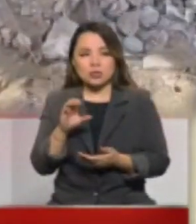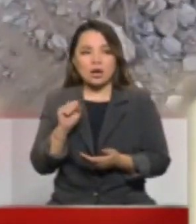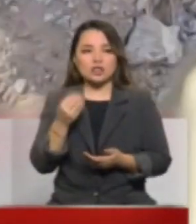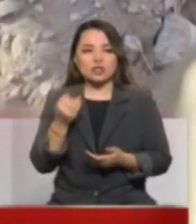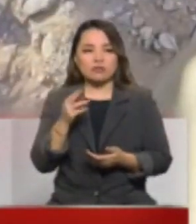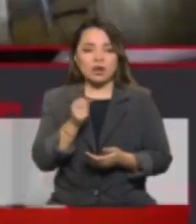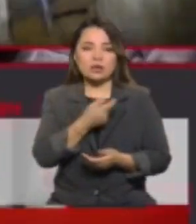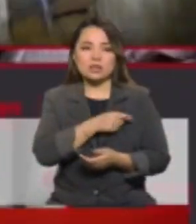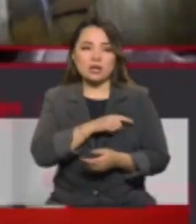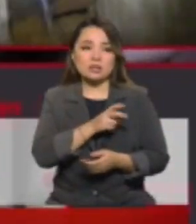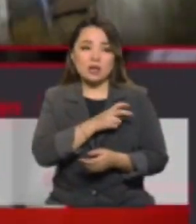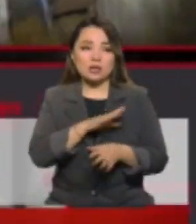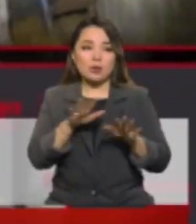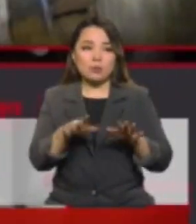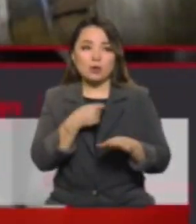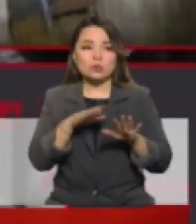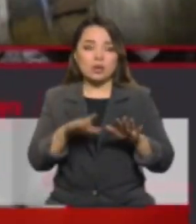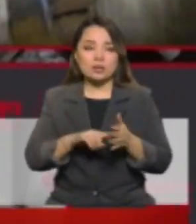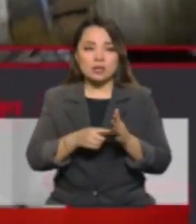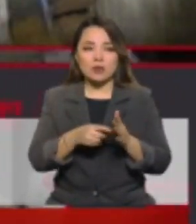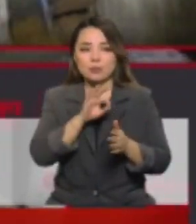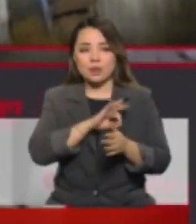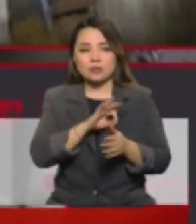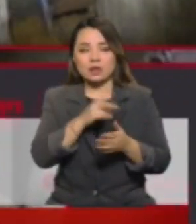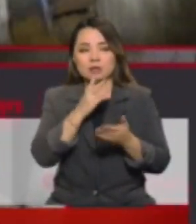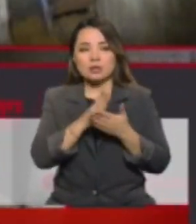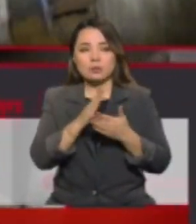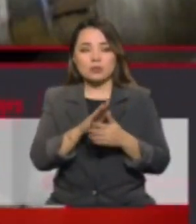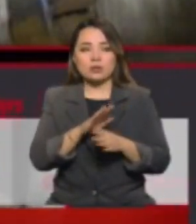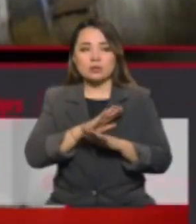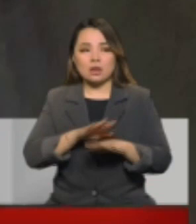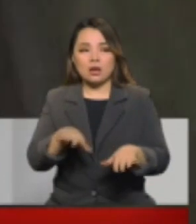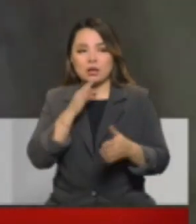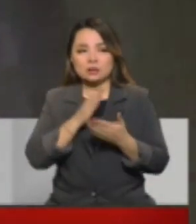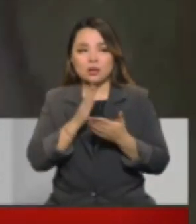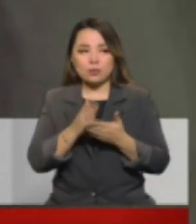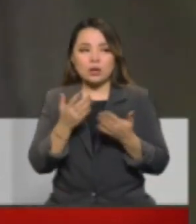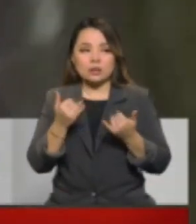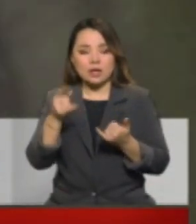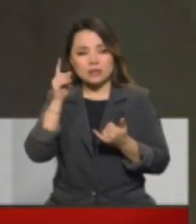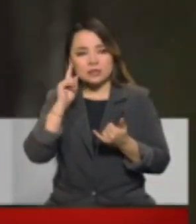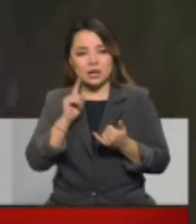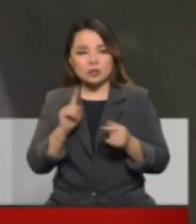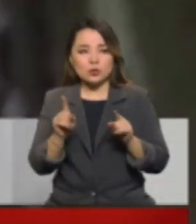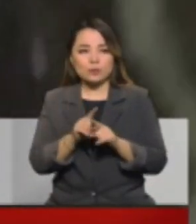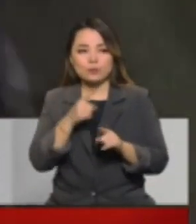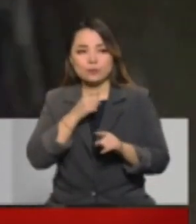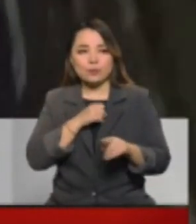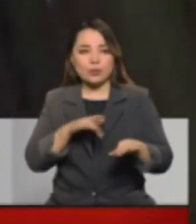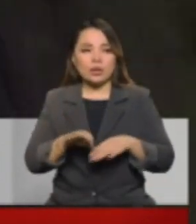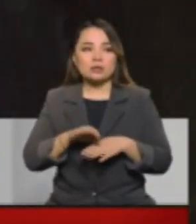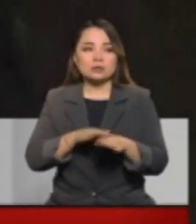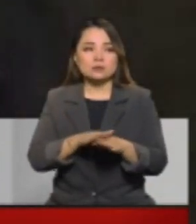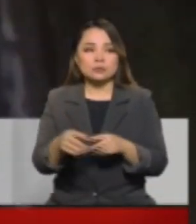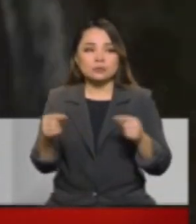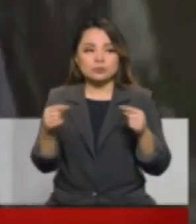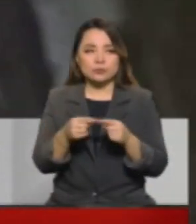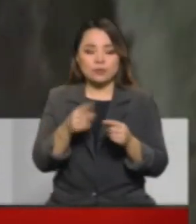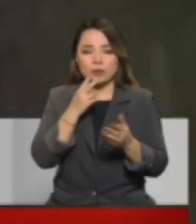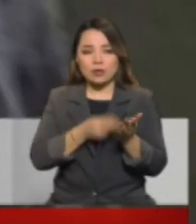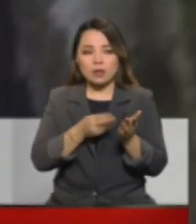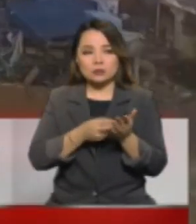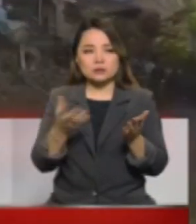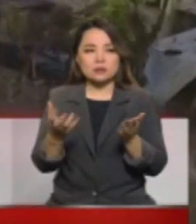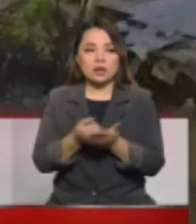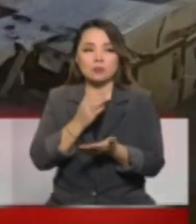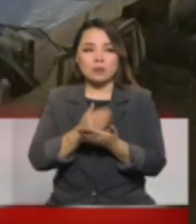Әш-Шифадағы дәрігерлер аурухана әскери мақсатта пайдаланылғанын жоққа шығарып келеді. Алайда Израиль әскери операциясын ақтайтын дәлелдер табылып